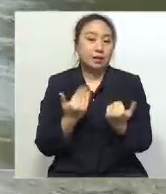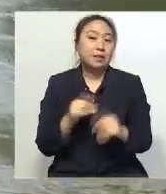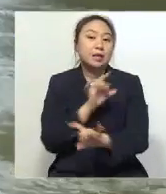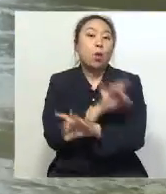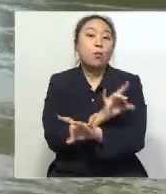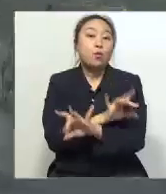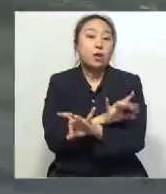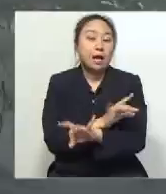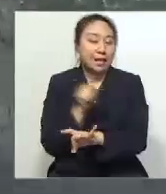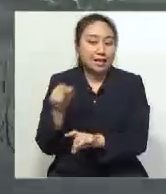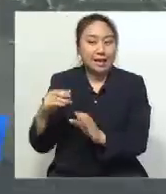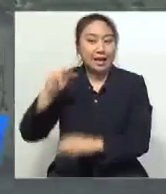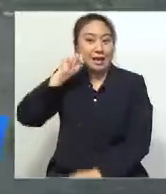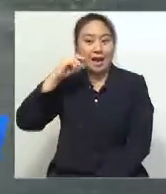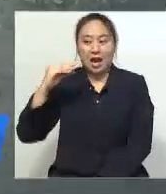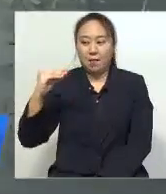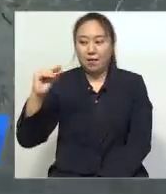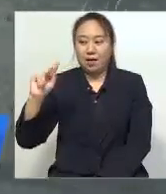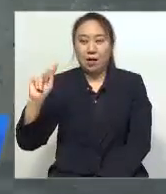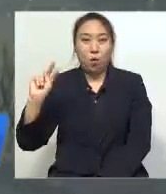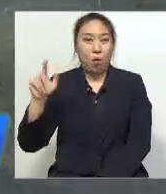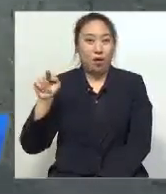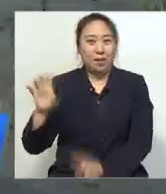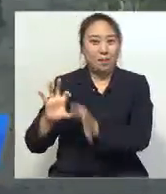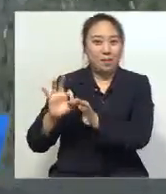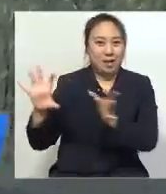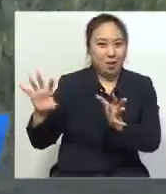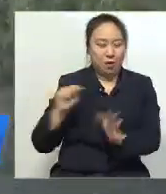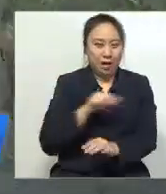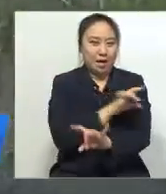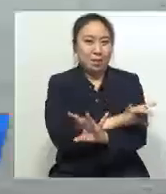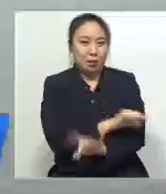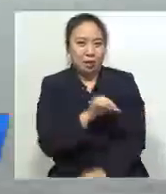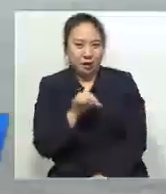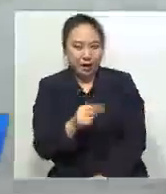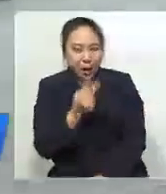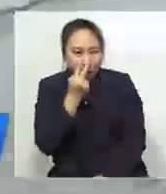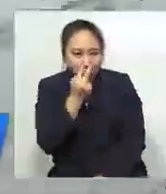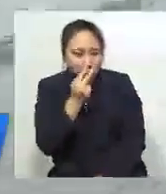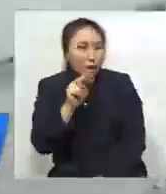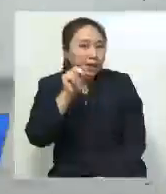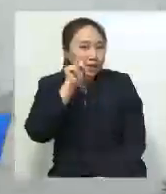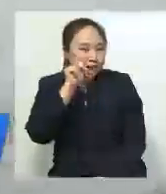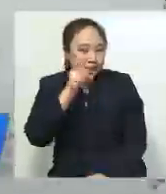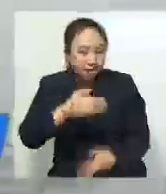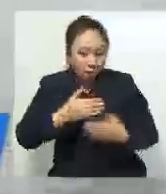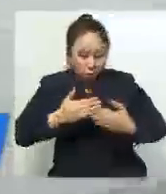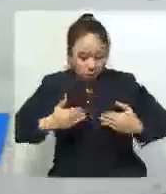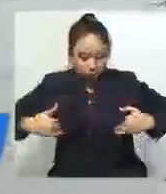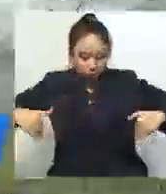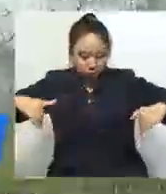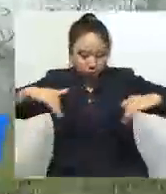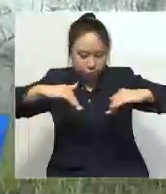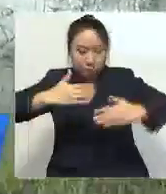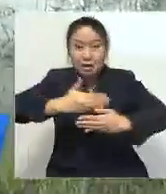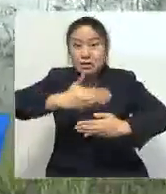นรัผกระทบไม่ได้เกี่ยวกัแน้ำของแต่เพชมบูรี เราตามกัมาต่เื่องสำหรับปริมาน้ำใเพิ่ ASHiquที่ตอนนี้ก็ยังสูง